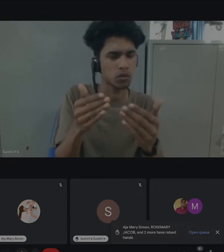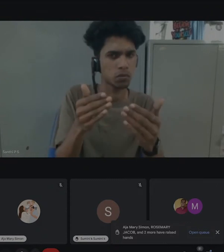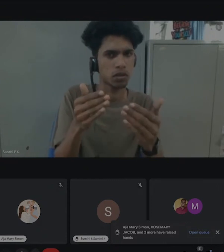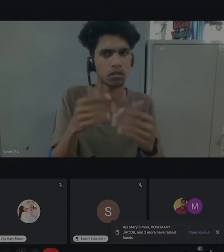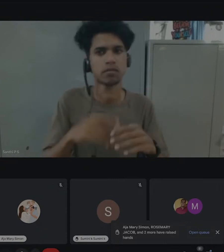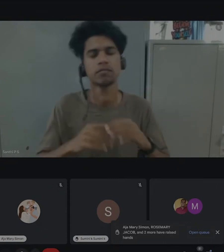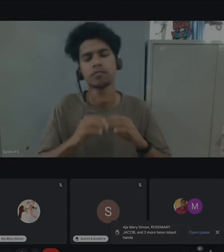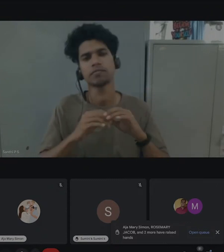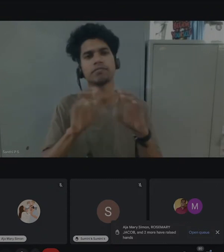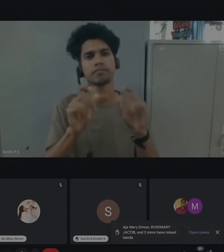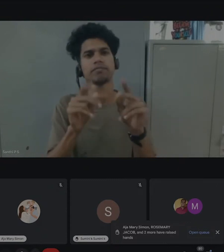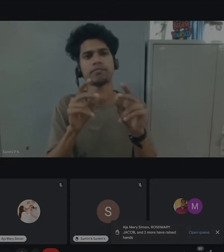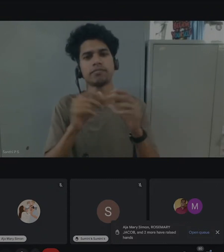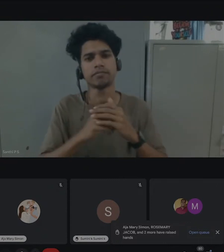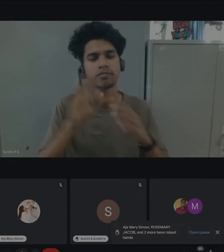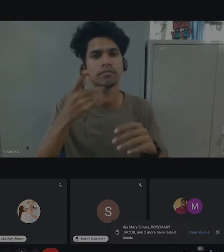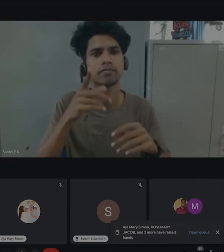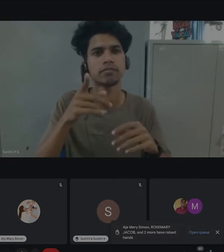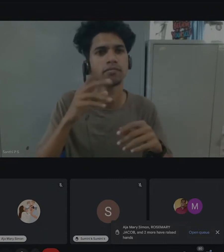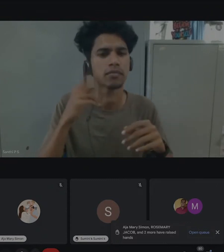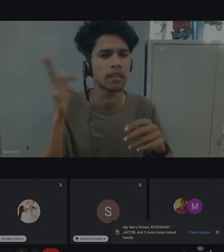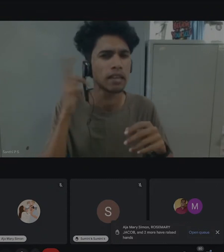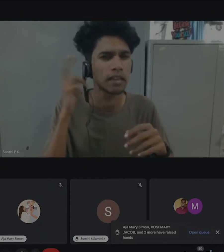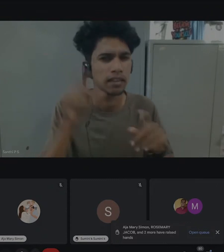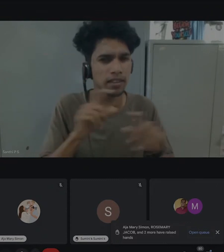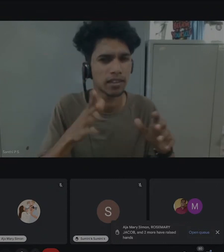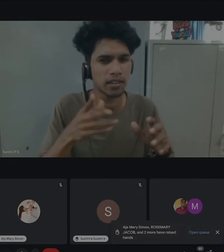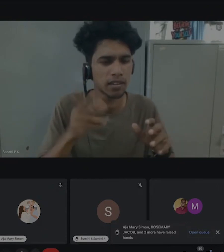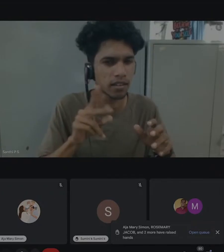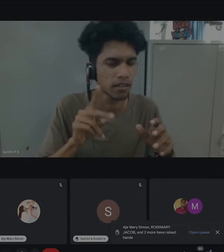ഹലോ മാം കേക്കാൻ വയ്യ ഒന്ന്. ഹലോ